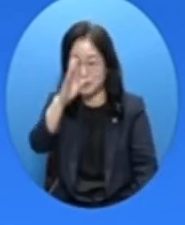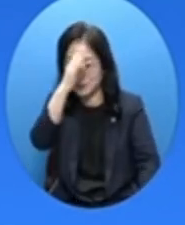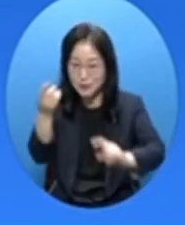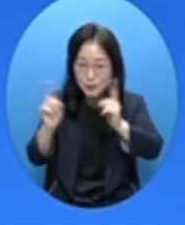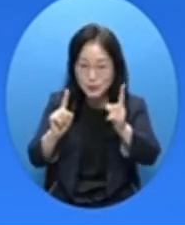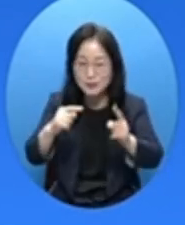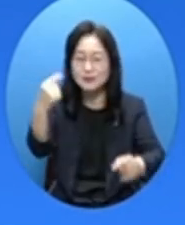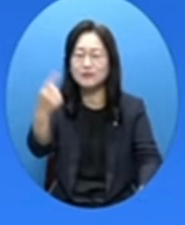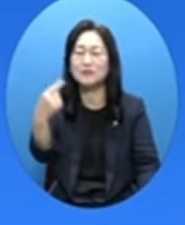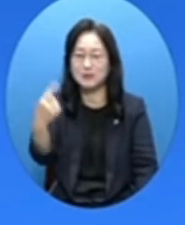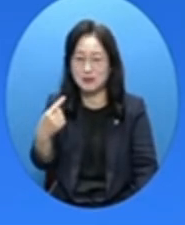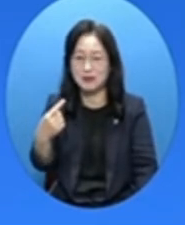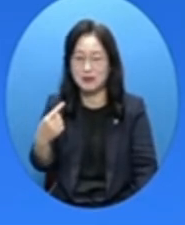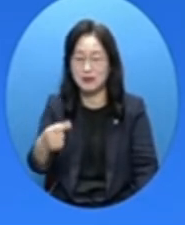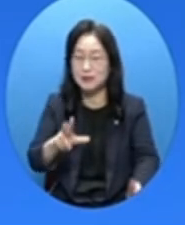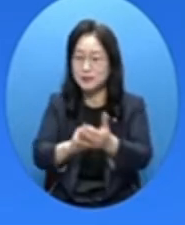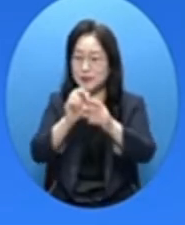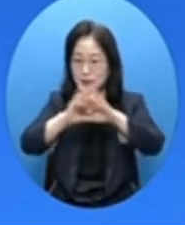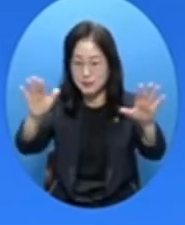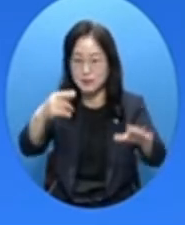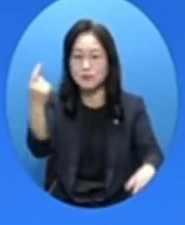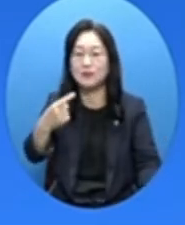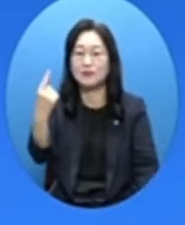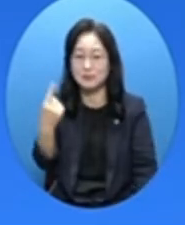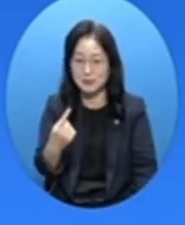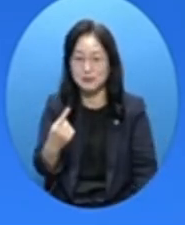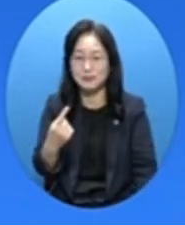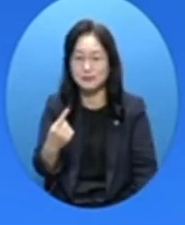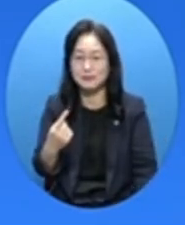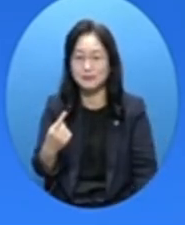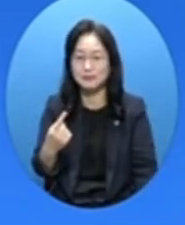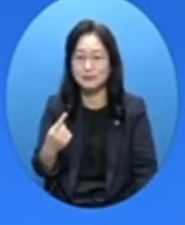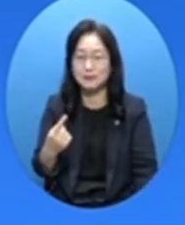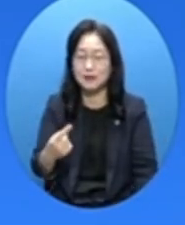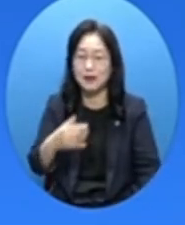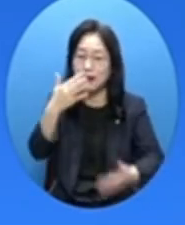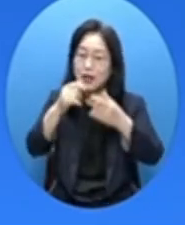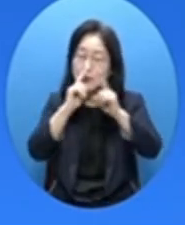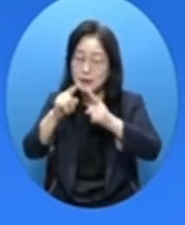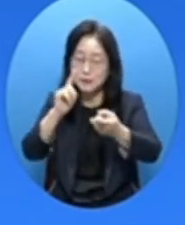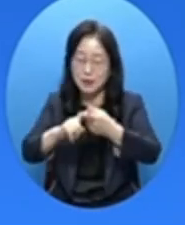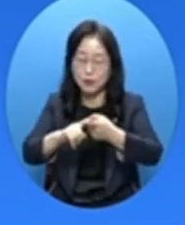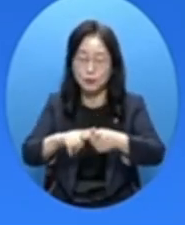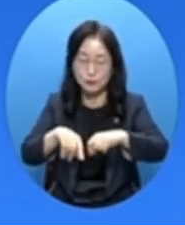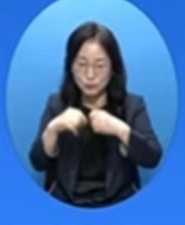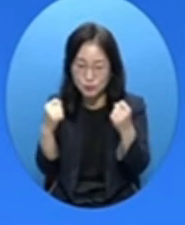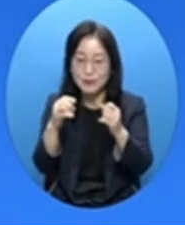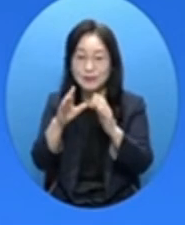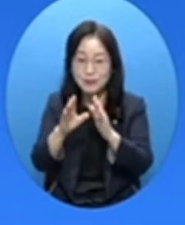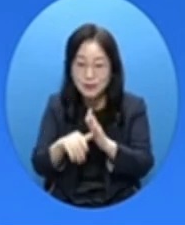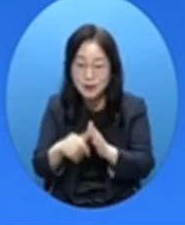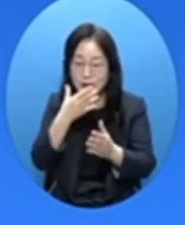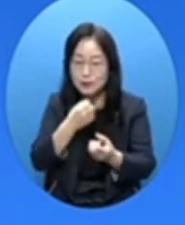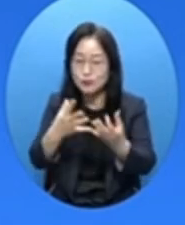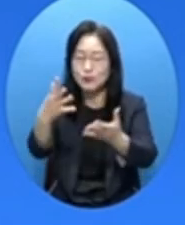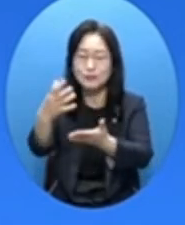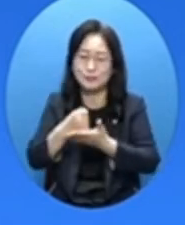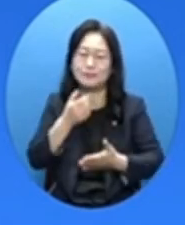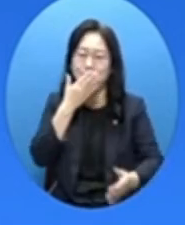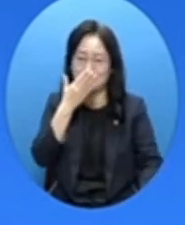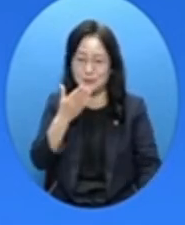병어치면 임하는 것입니다 문제 해결의 역사 나타나게 되는 것입니다 말씀을 듣고 순종할 때 그 축복이